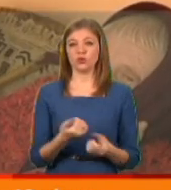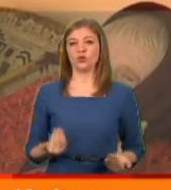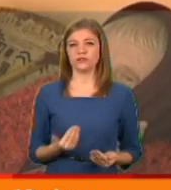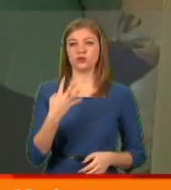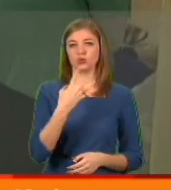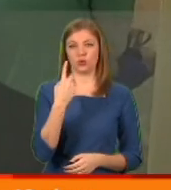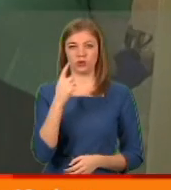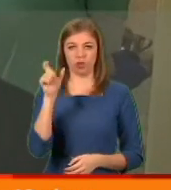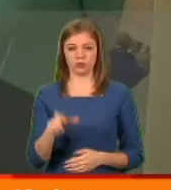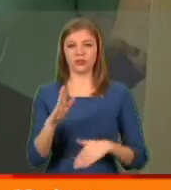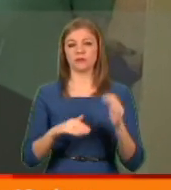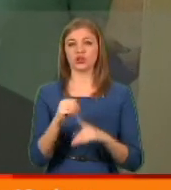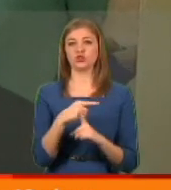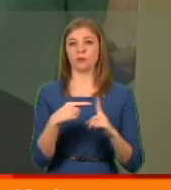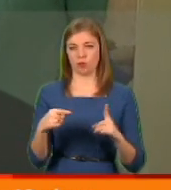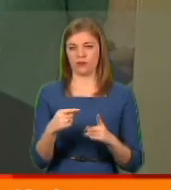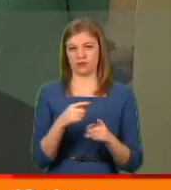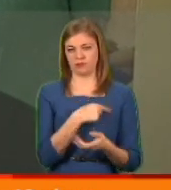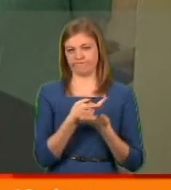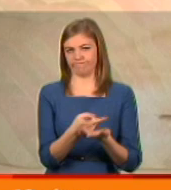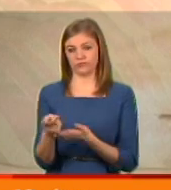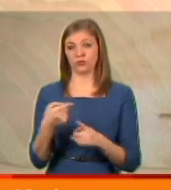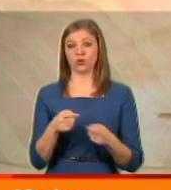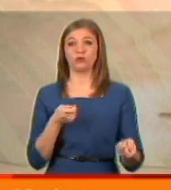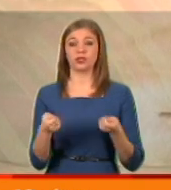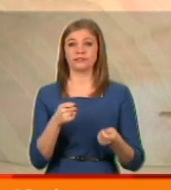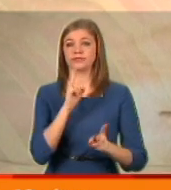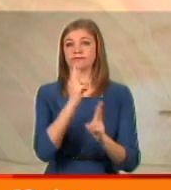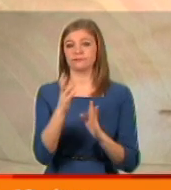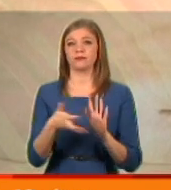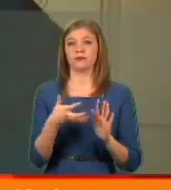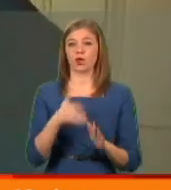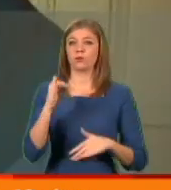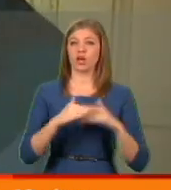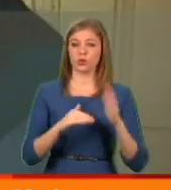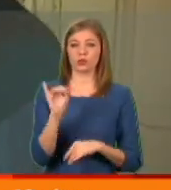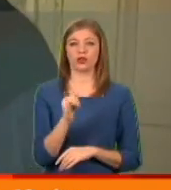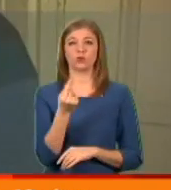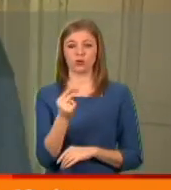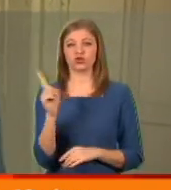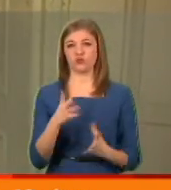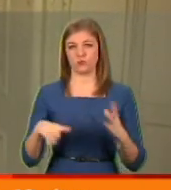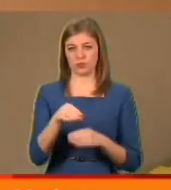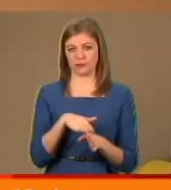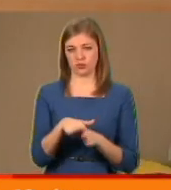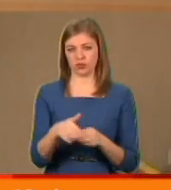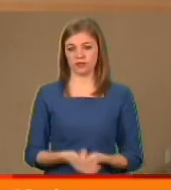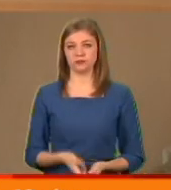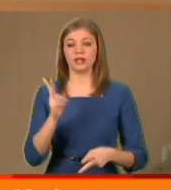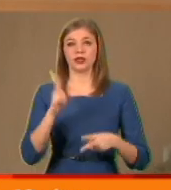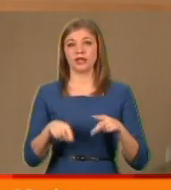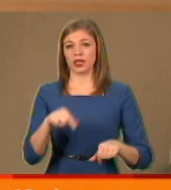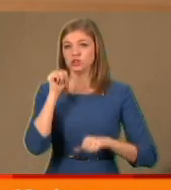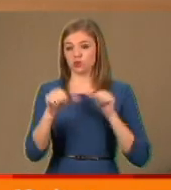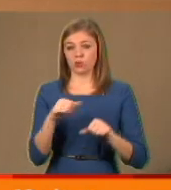віку 41 людина. Майже половина прикуті до ліжок. Тож керівництво бідкається, бракує і рук, і грошей, аби з усім впоратись. В кінець